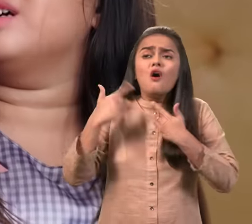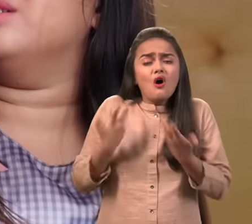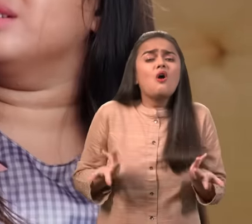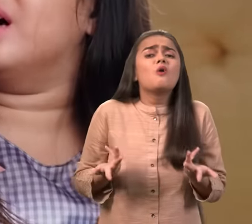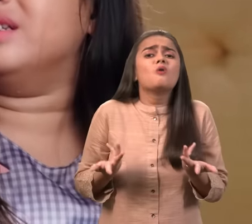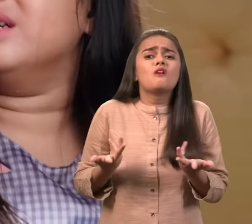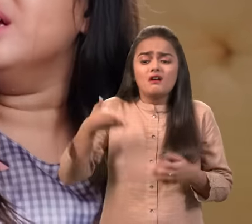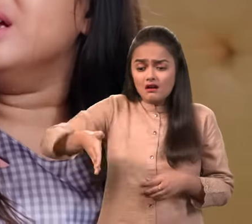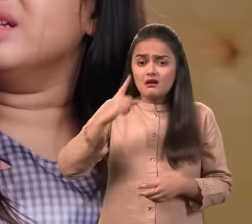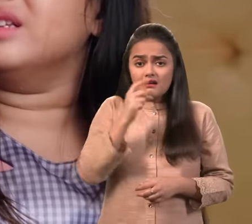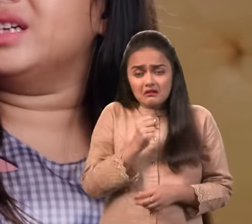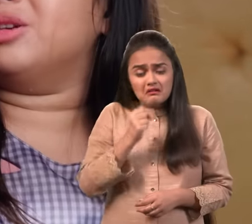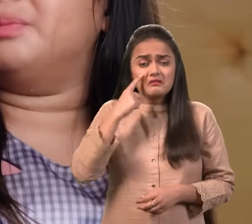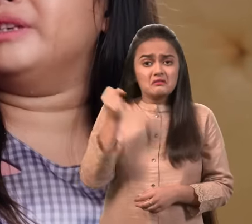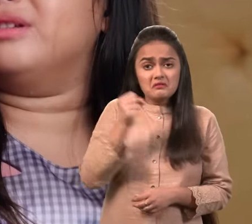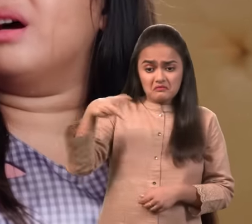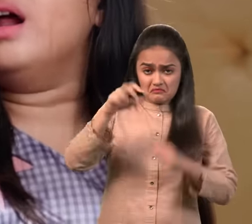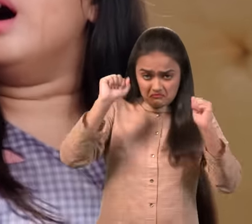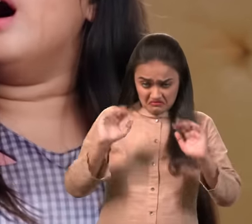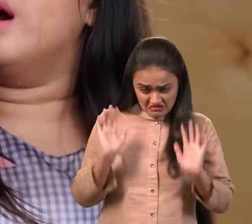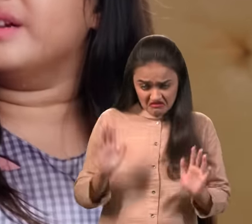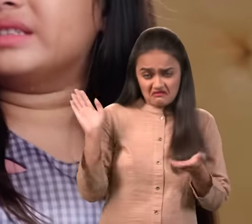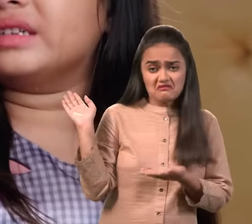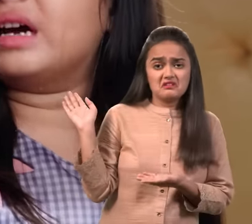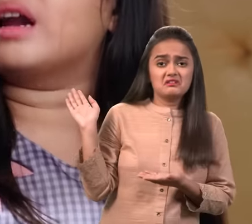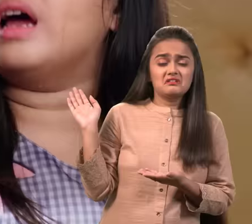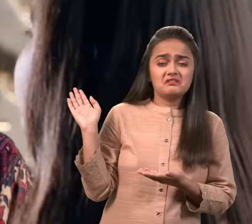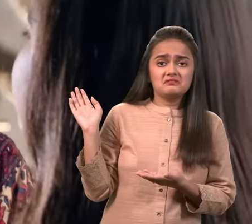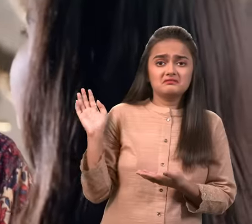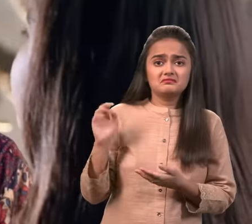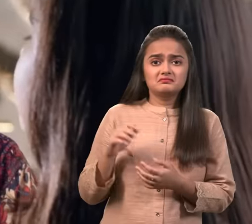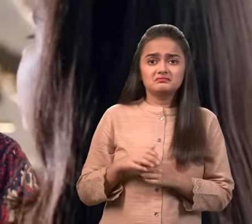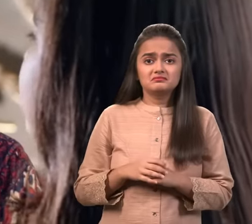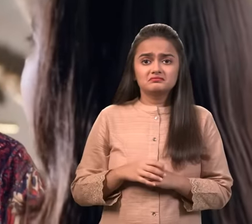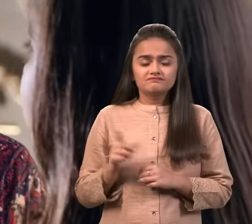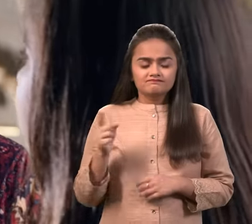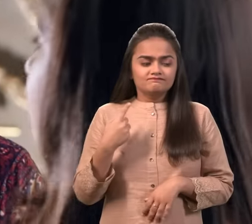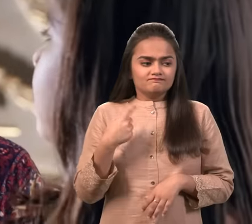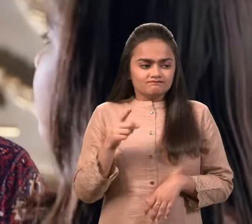कैसे चलूं दादी, नीचे तो प्रीत और भड़क सिंह खड़े।